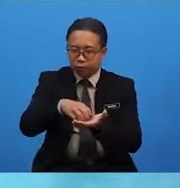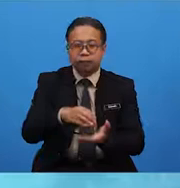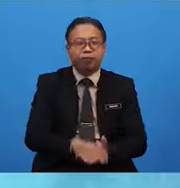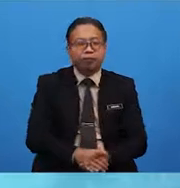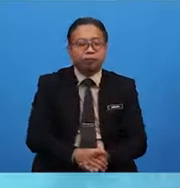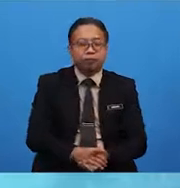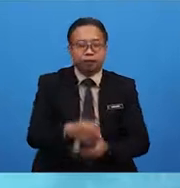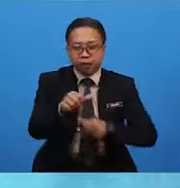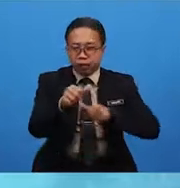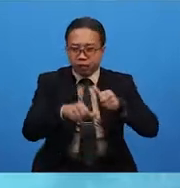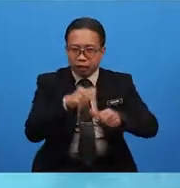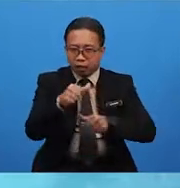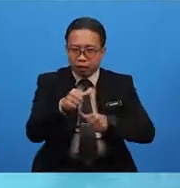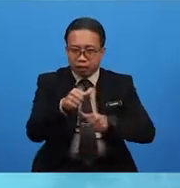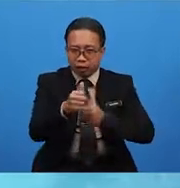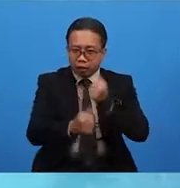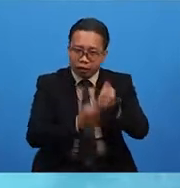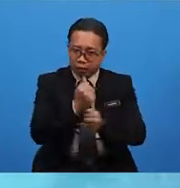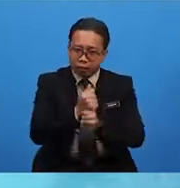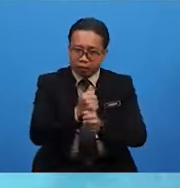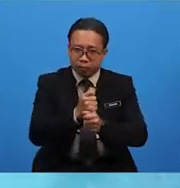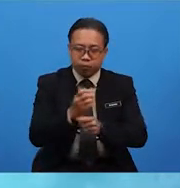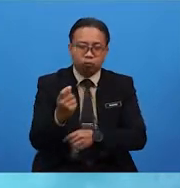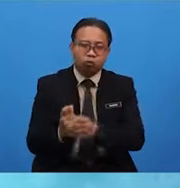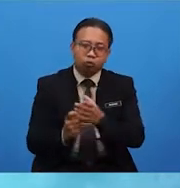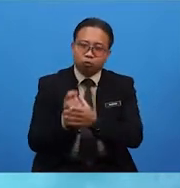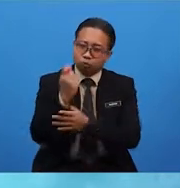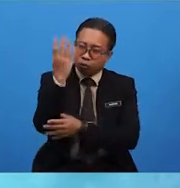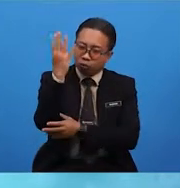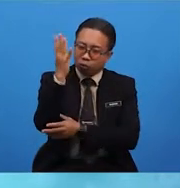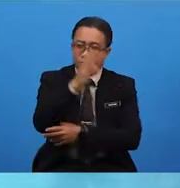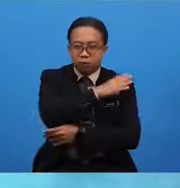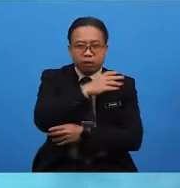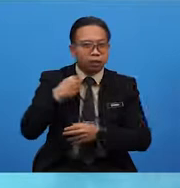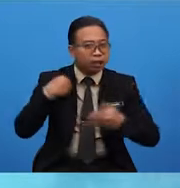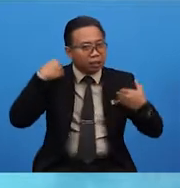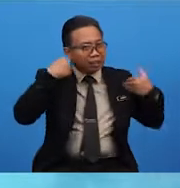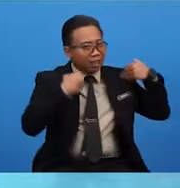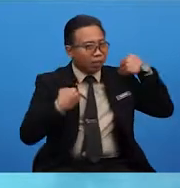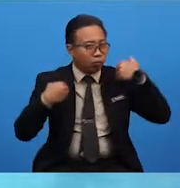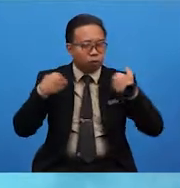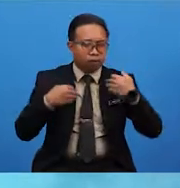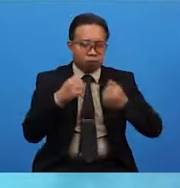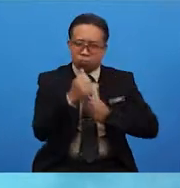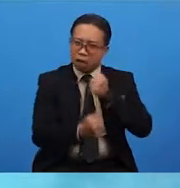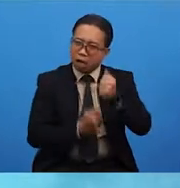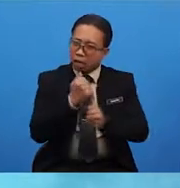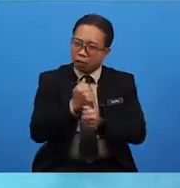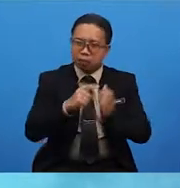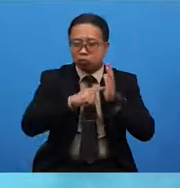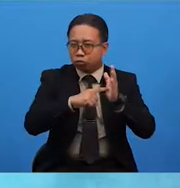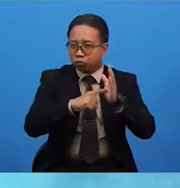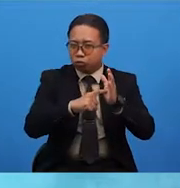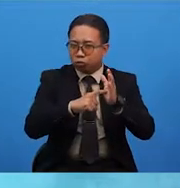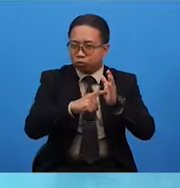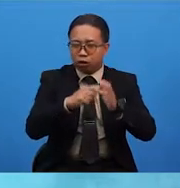semulajadi seperti tumbuhan dan hewan ilustrasi alam turut memaparkan gambar alam